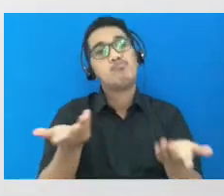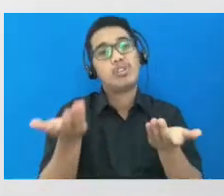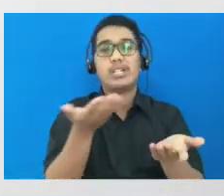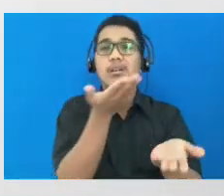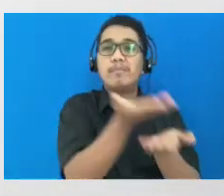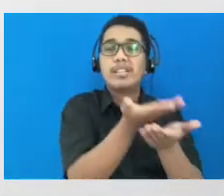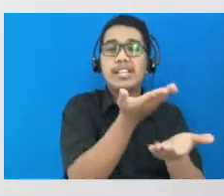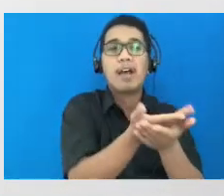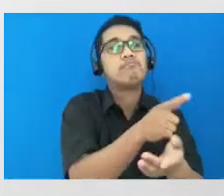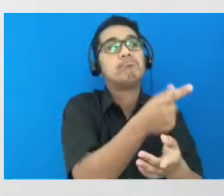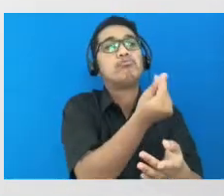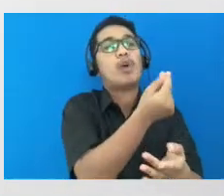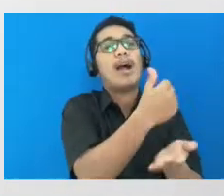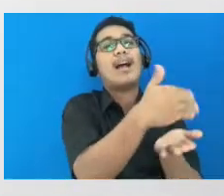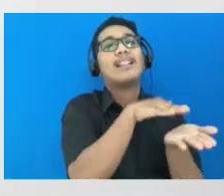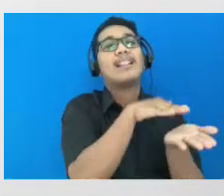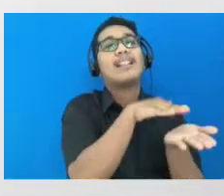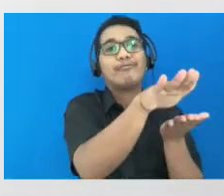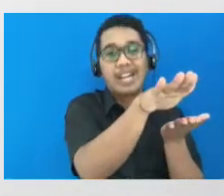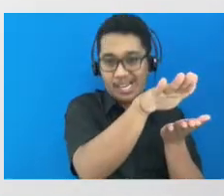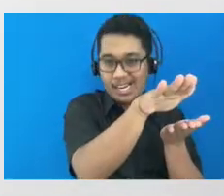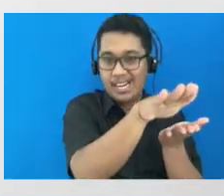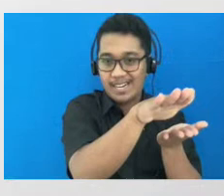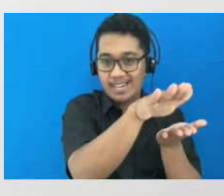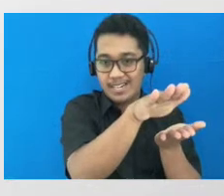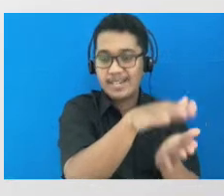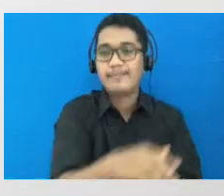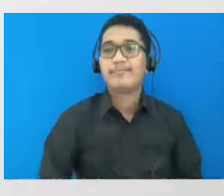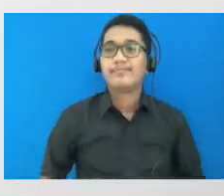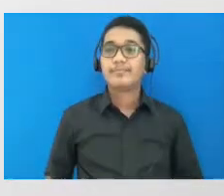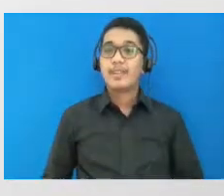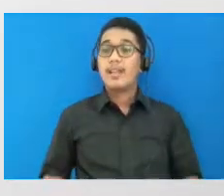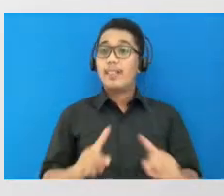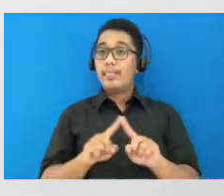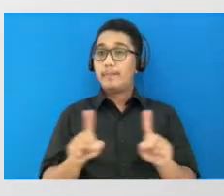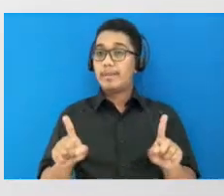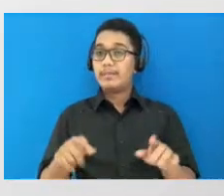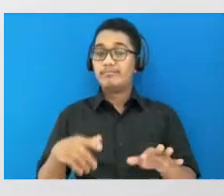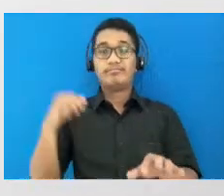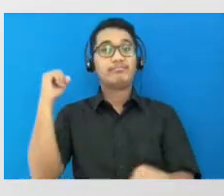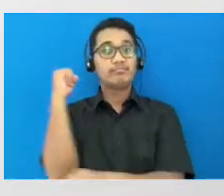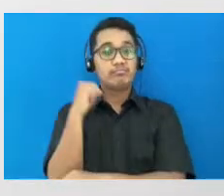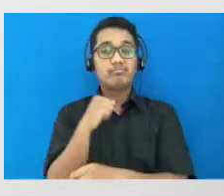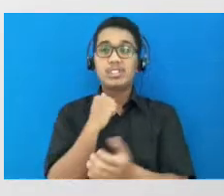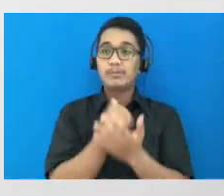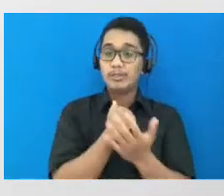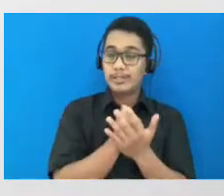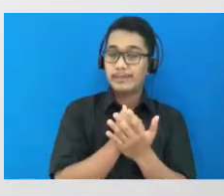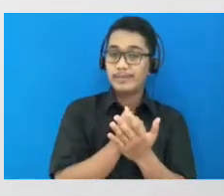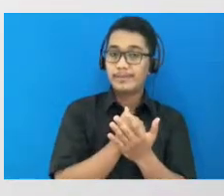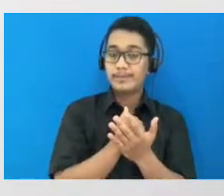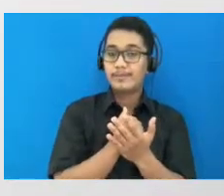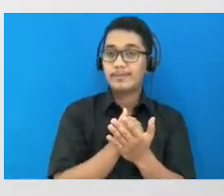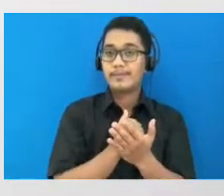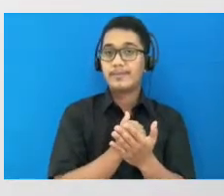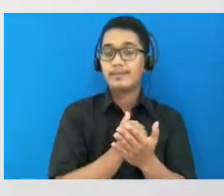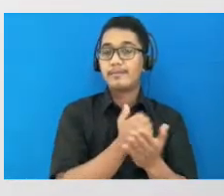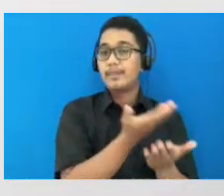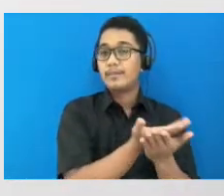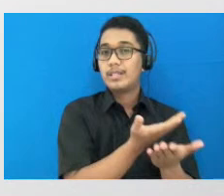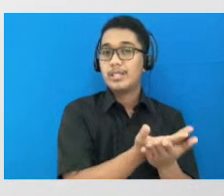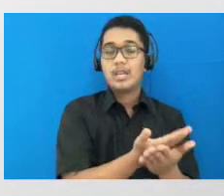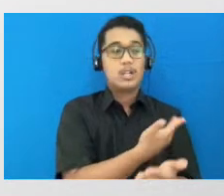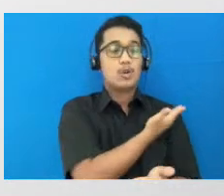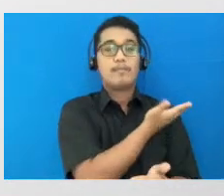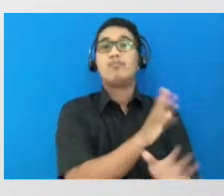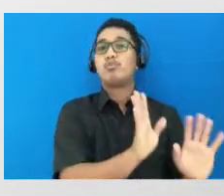permintaan-permintaan transfer dari orang-orang yang dikenal oleh korban, tapi pelaku yang sebenarnya yang meminta itu bukan korban